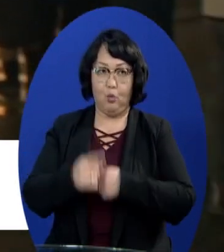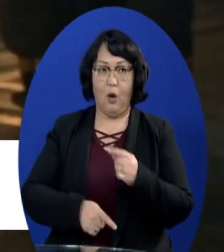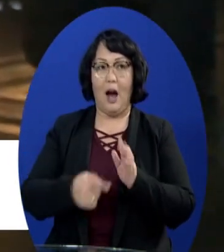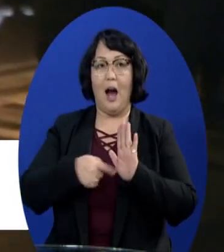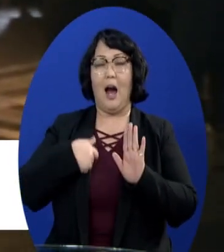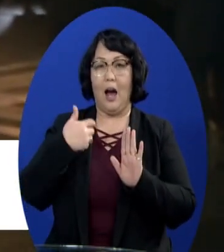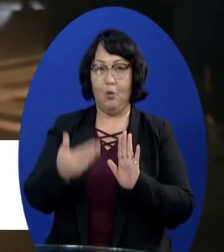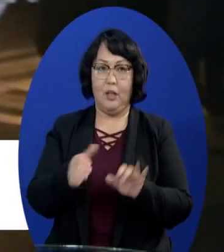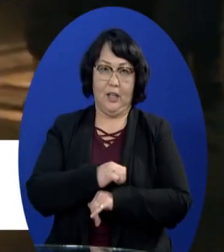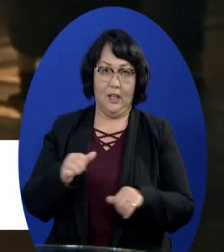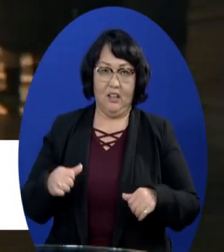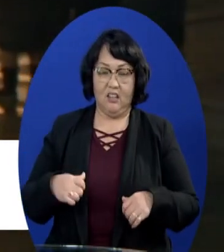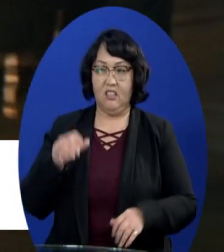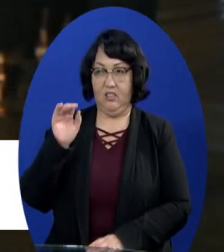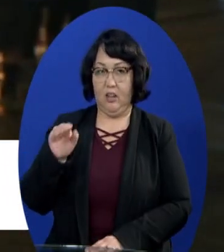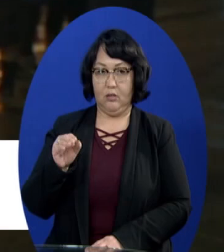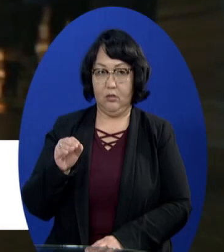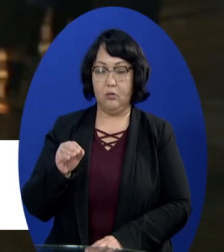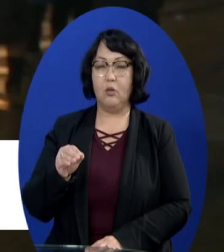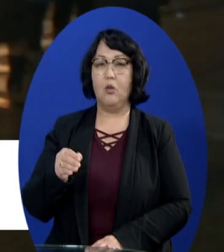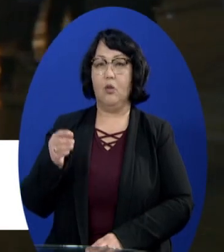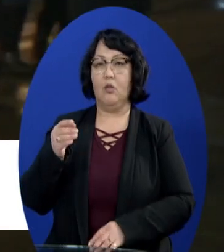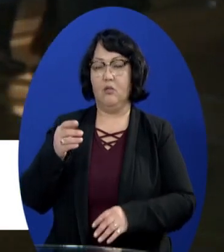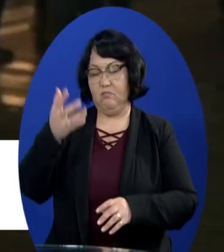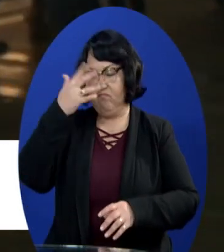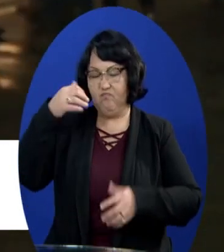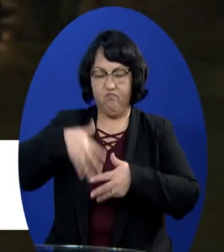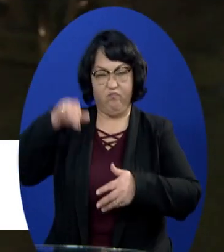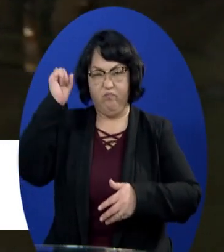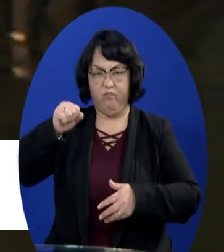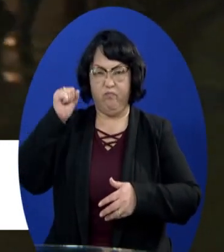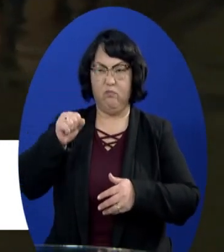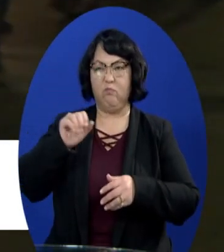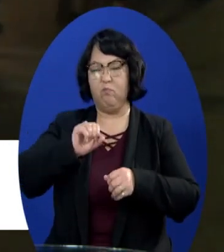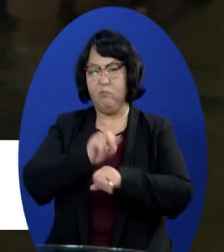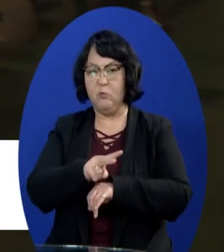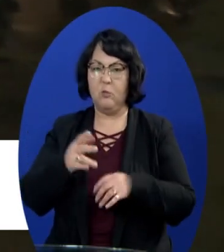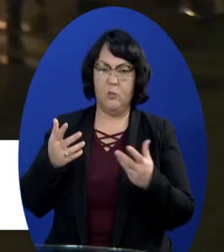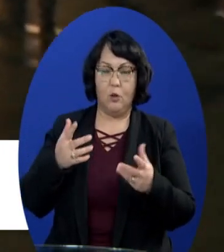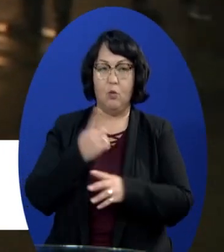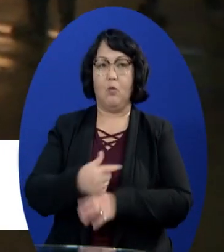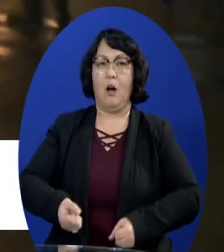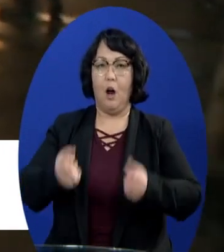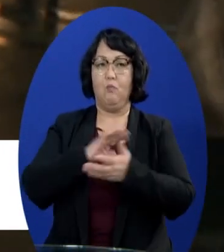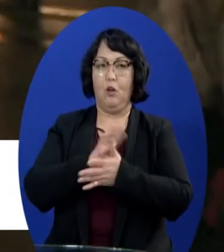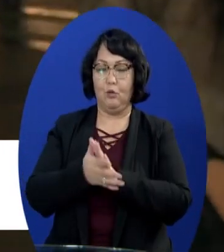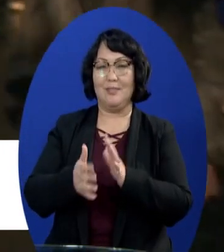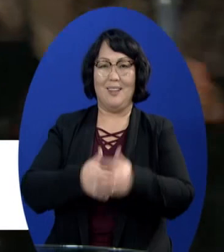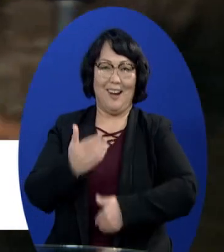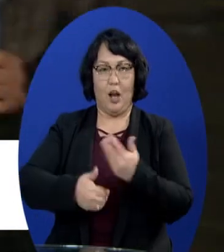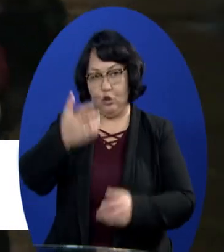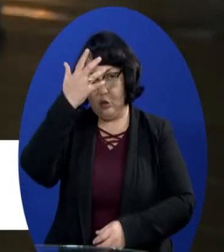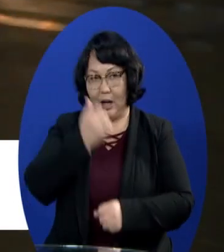Тэгэхээр иргэдийн тавьсан шаардлага бас үр дүнд хүрсэн. За дараа дараа бол одоо хариуцлагатай ажиллах нь чухал юм аа гэсэн ийм байр суурийг